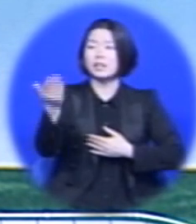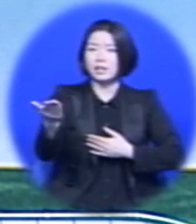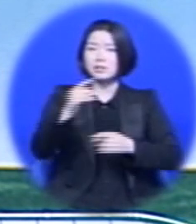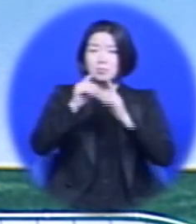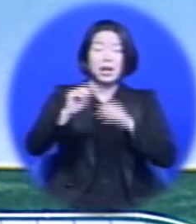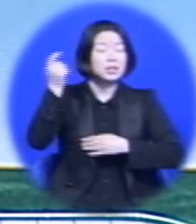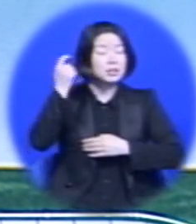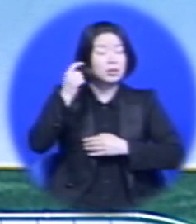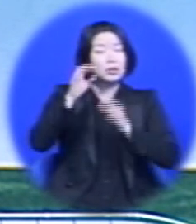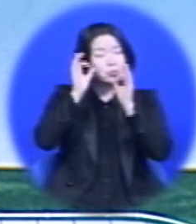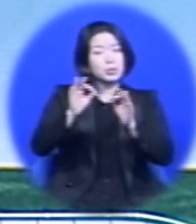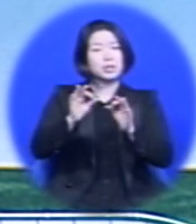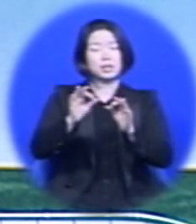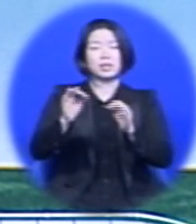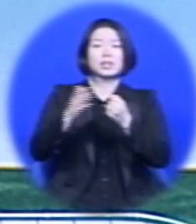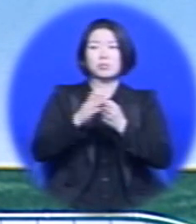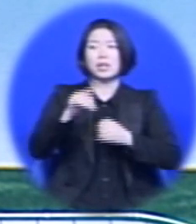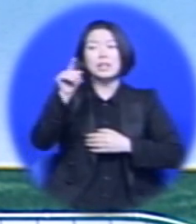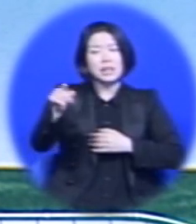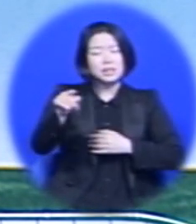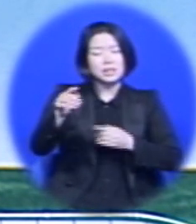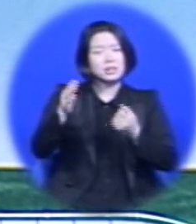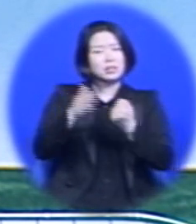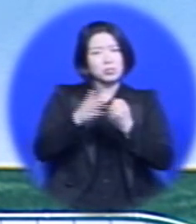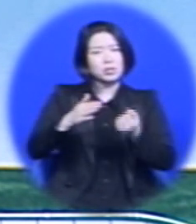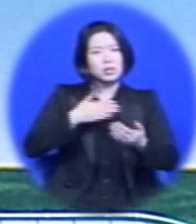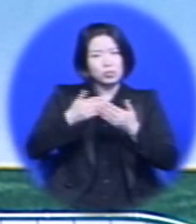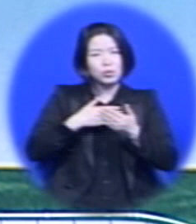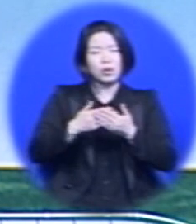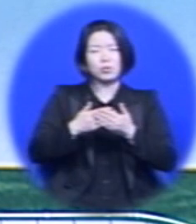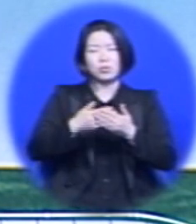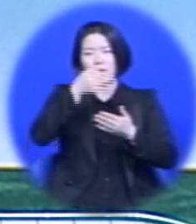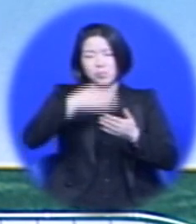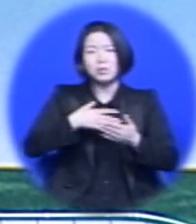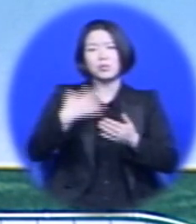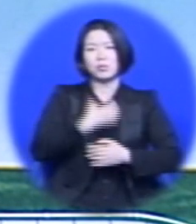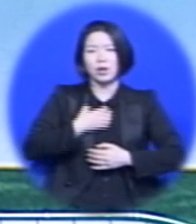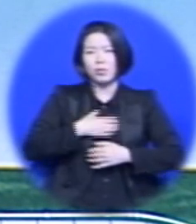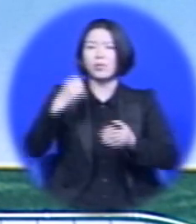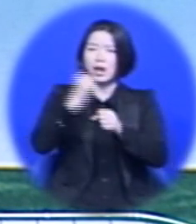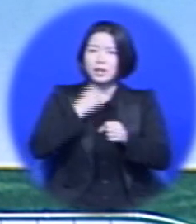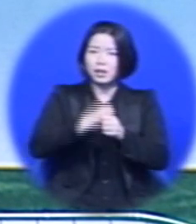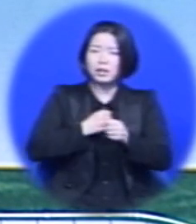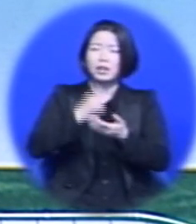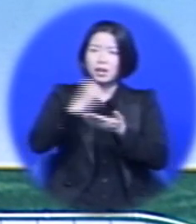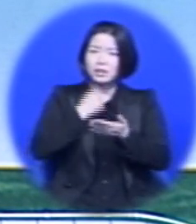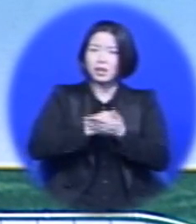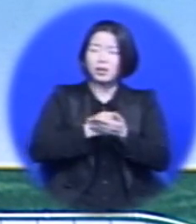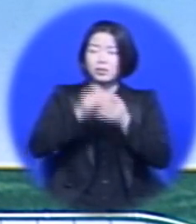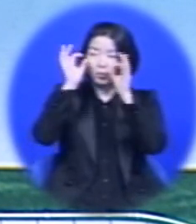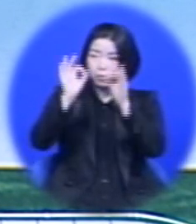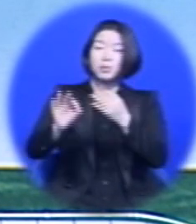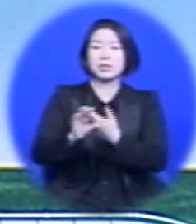들어보니까 지금 당신은 그것 때문에 괴로워하고 그것 때문에 두려워하고 그것 때문에 안타까워하고 있는 걸 보니